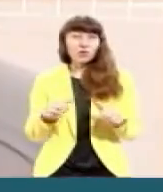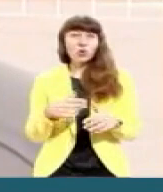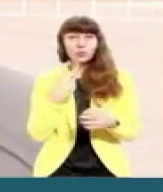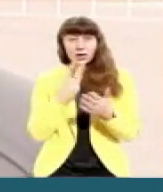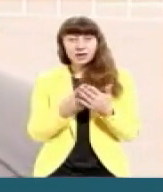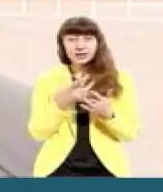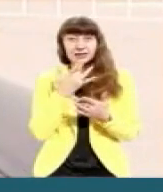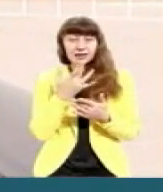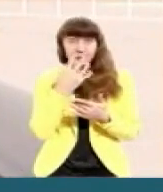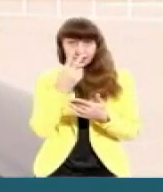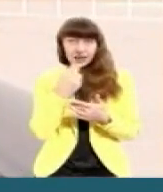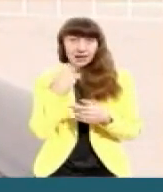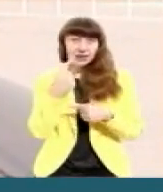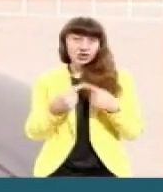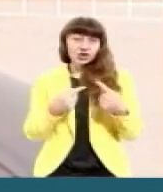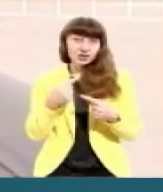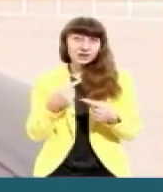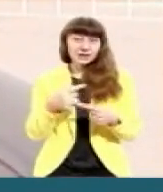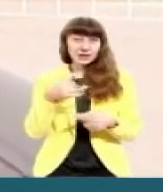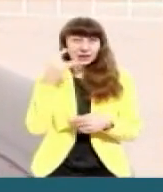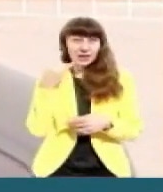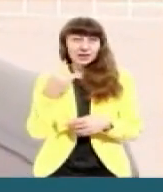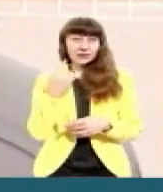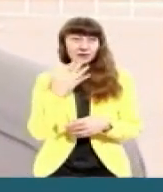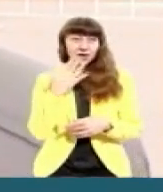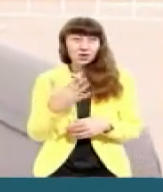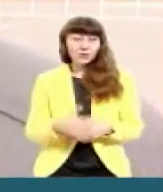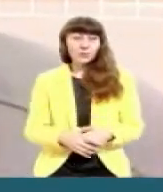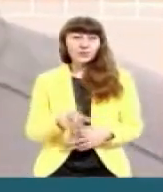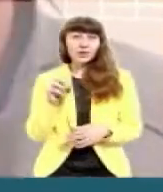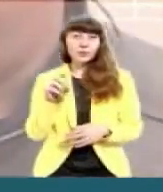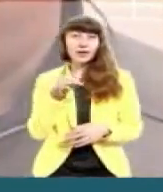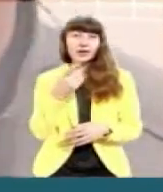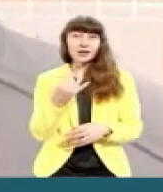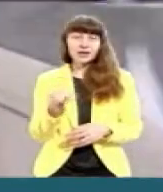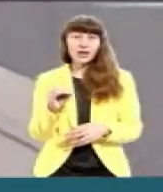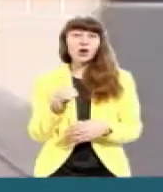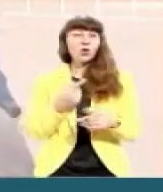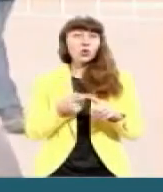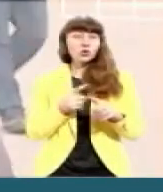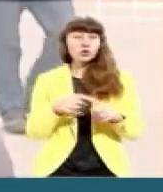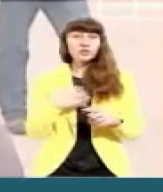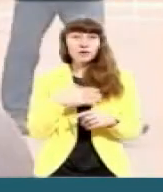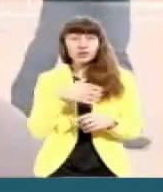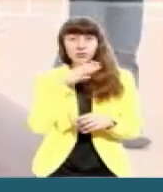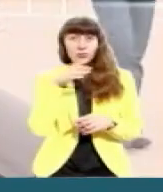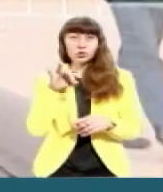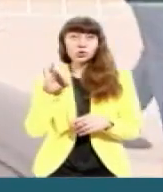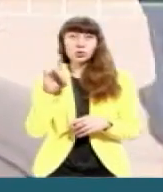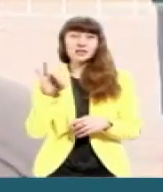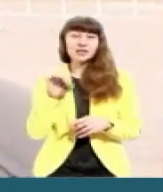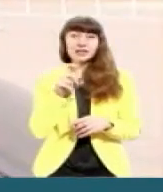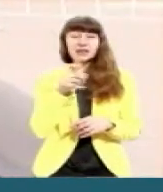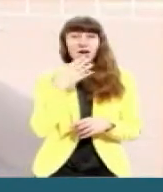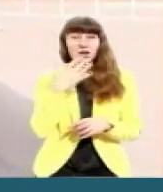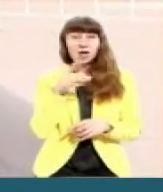свидетельством сохранения древних традиций и обычаев степи. Бәйге – один из популярнейших видов конных скачек у многих тюркских народов,